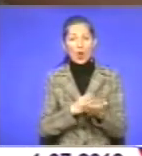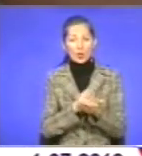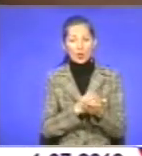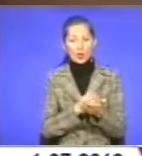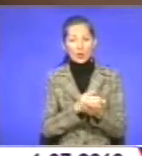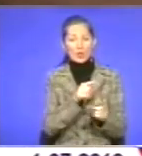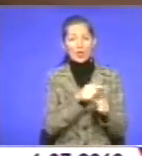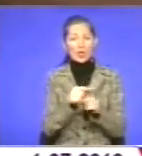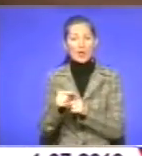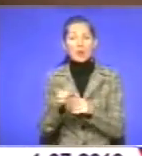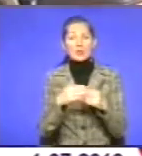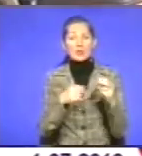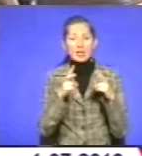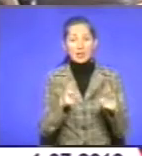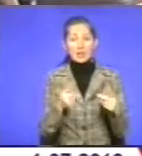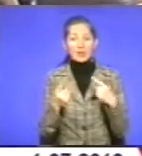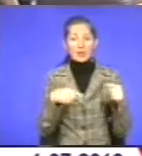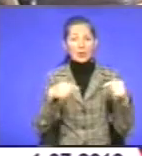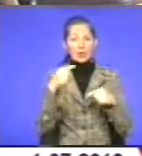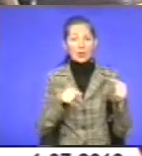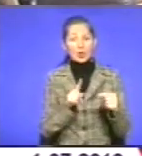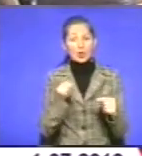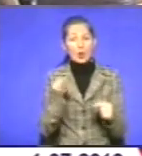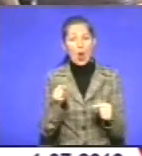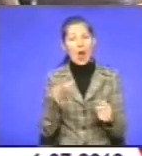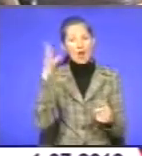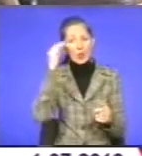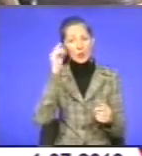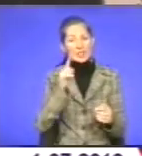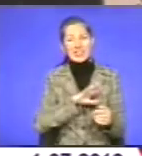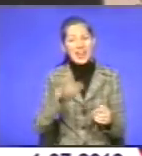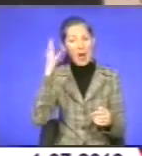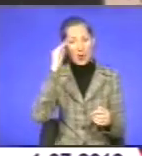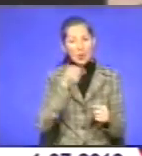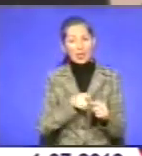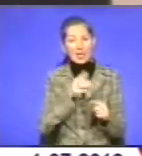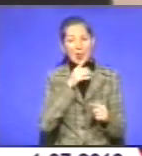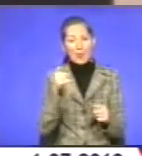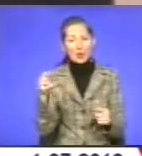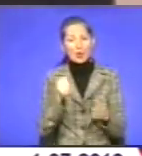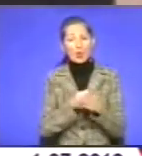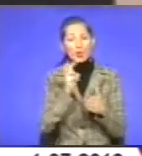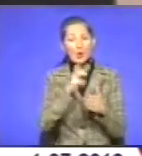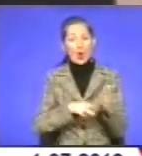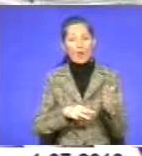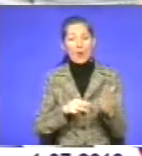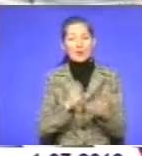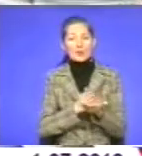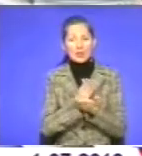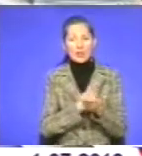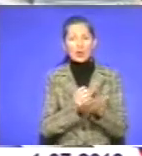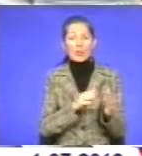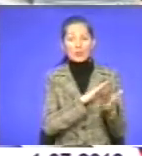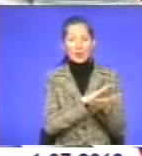За словами спеціалістів, дискусії довкола того, враховувати чи не враховувати цей період до страхового стажу, тривали з